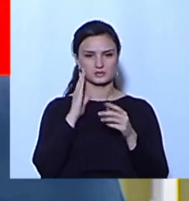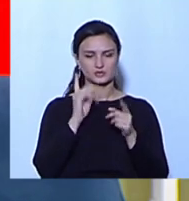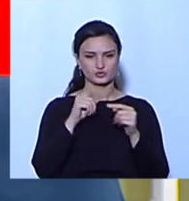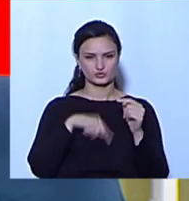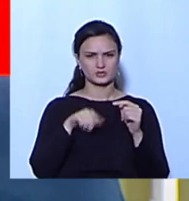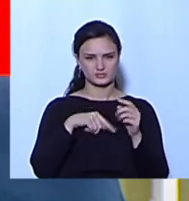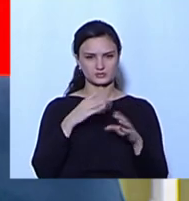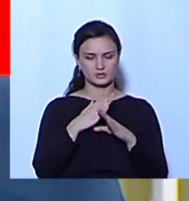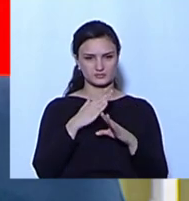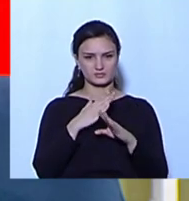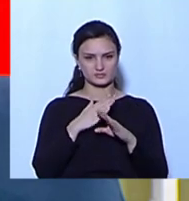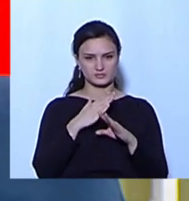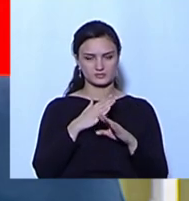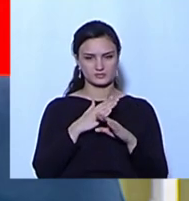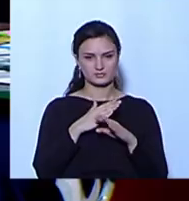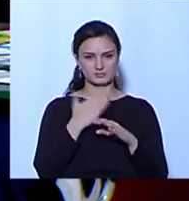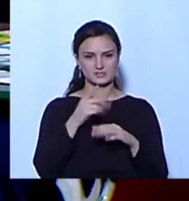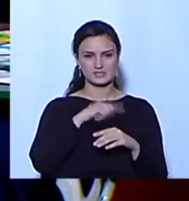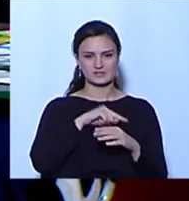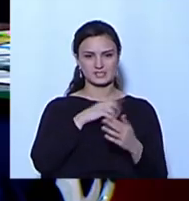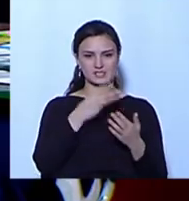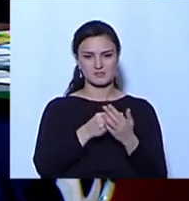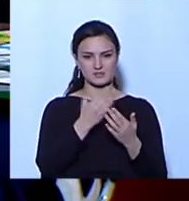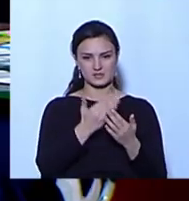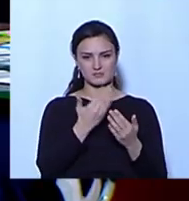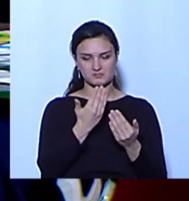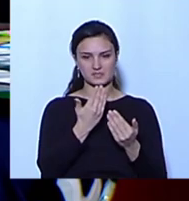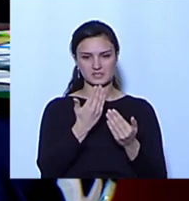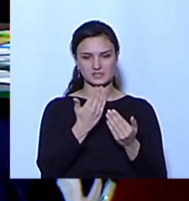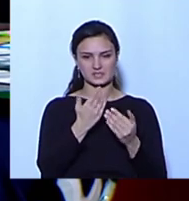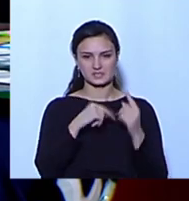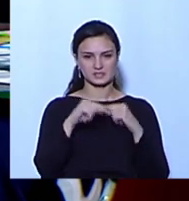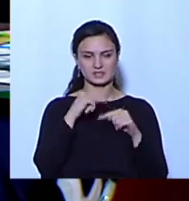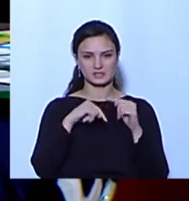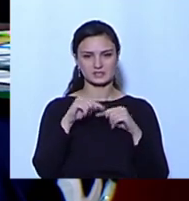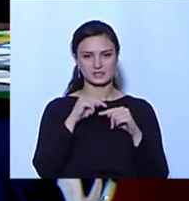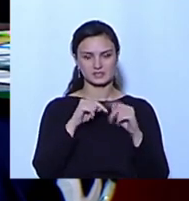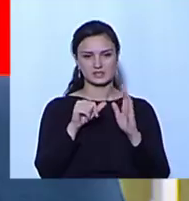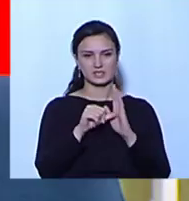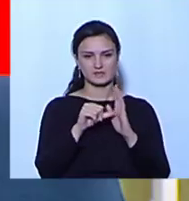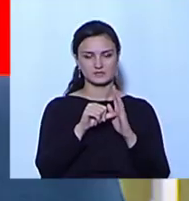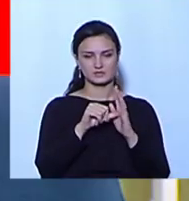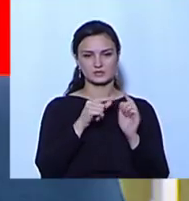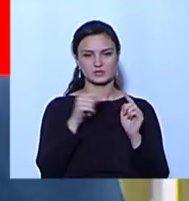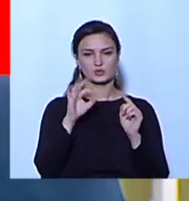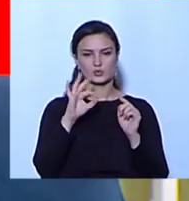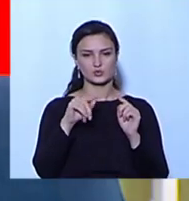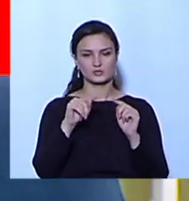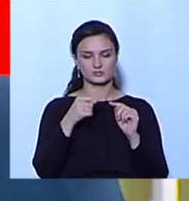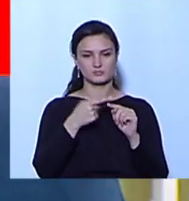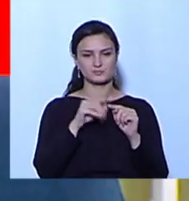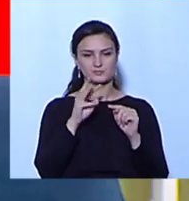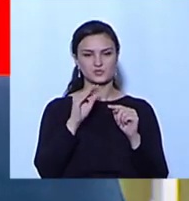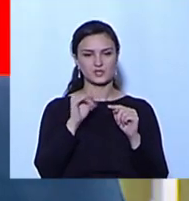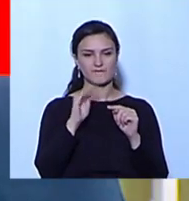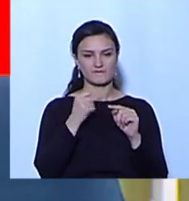აქვს ანტისეპტიკური თვისება, თავის მისი მჟავიანობა 6-დან 0-ს შეადგენს, მაგრამ ამ